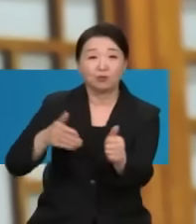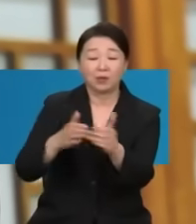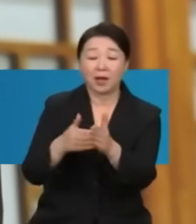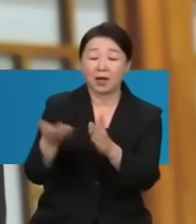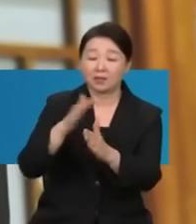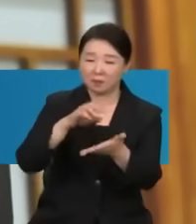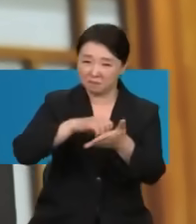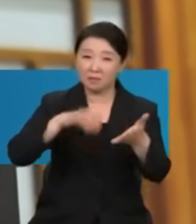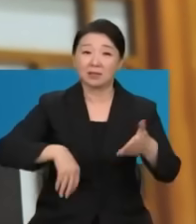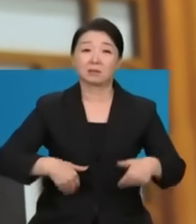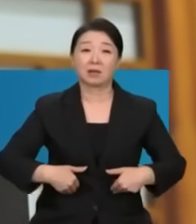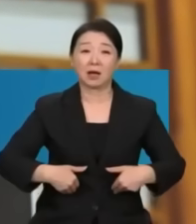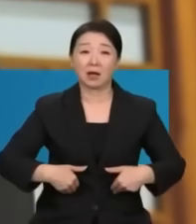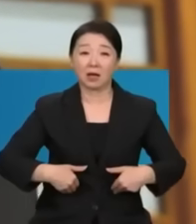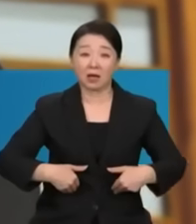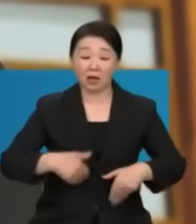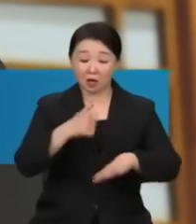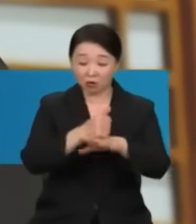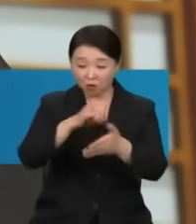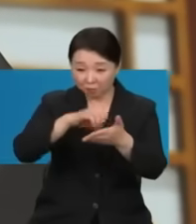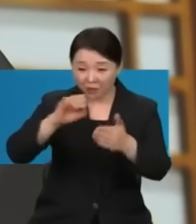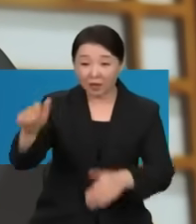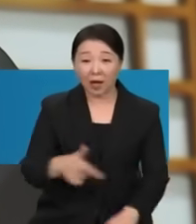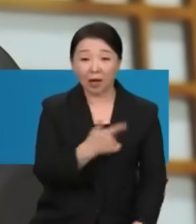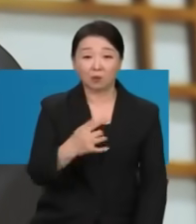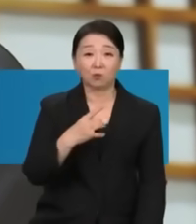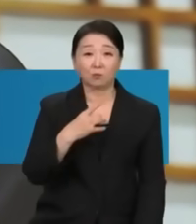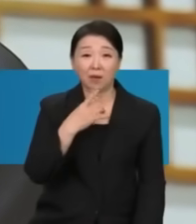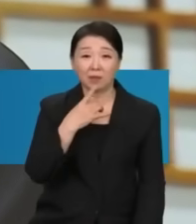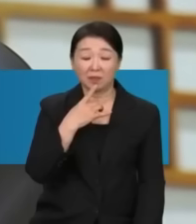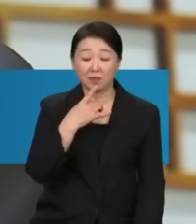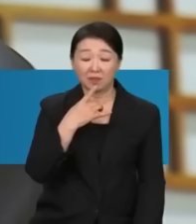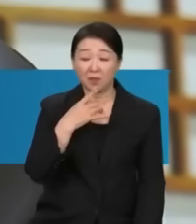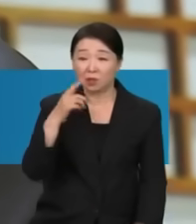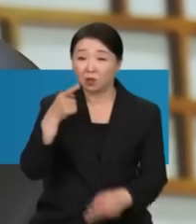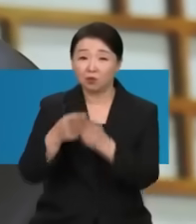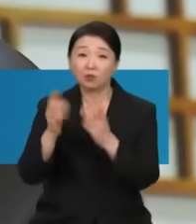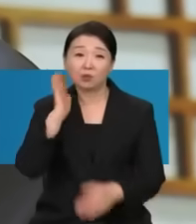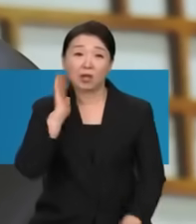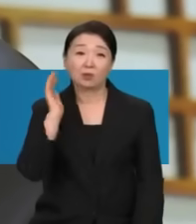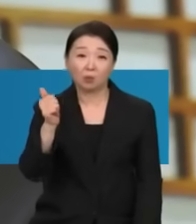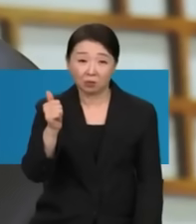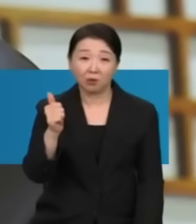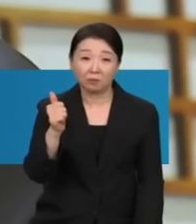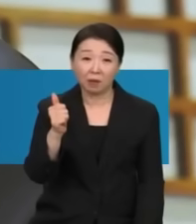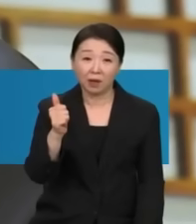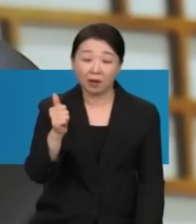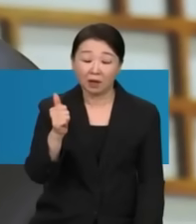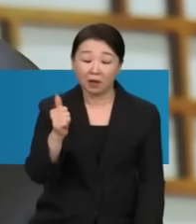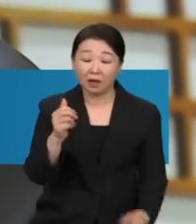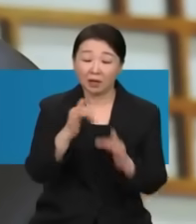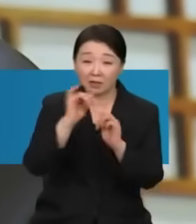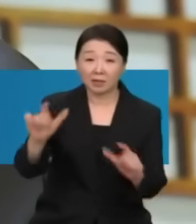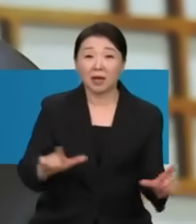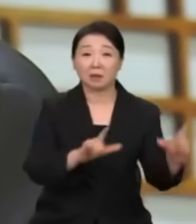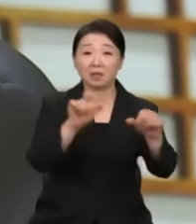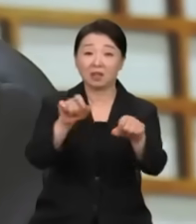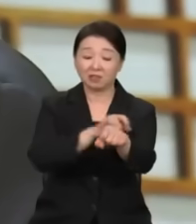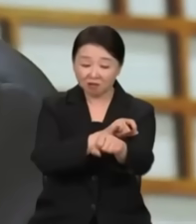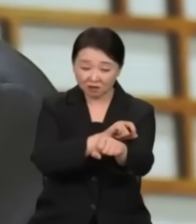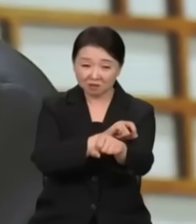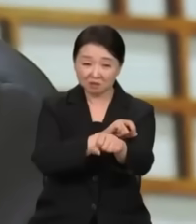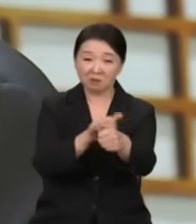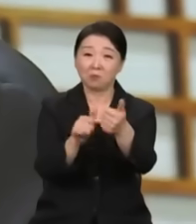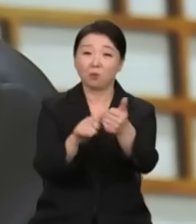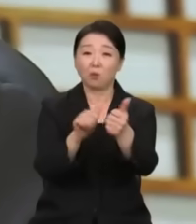배제됐는데 최종 배제된 지 하루 만에 당 보란 듯이 윤석열 대통령이 대통령 민생특보로 공개 임명했습니다.